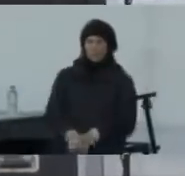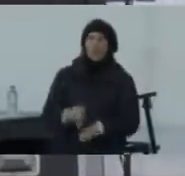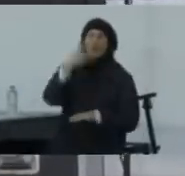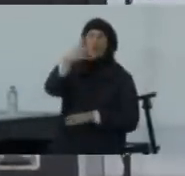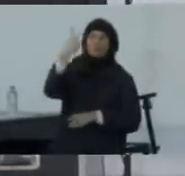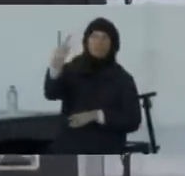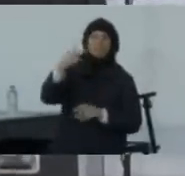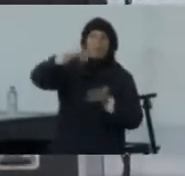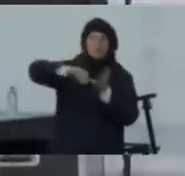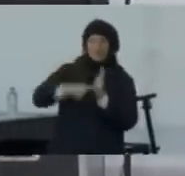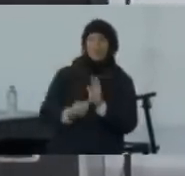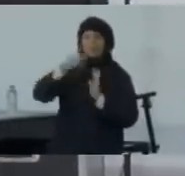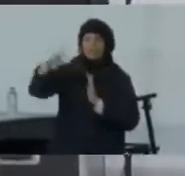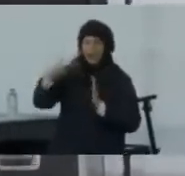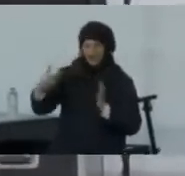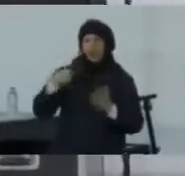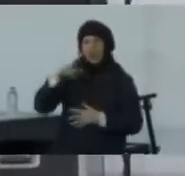noi facciamo quello che diciamo.